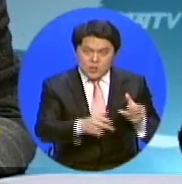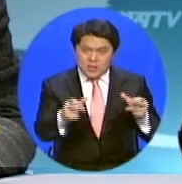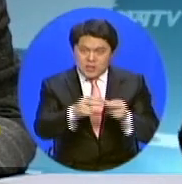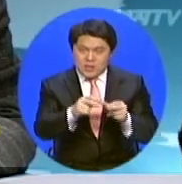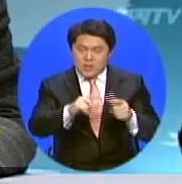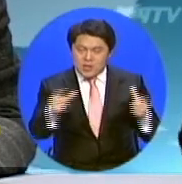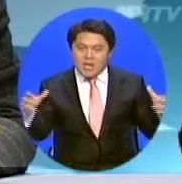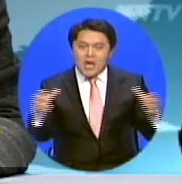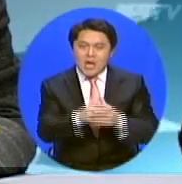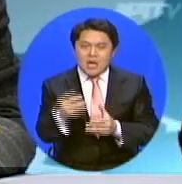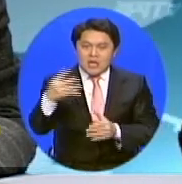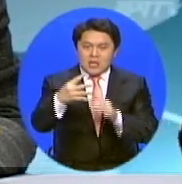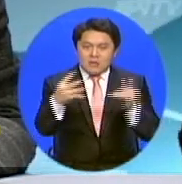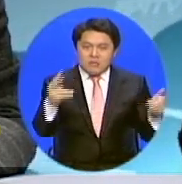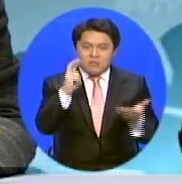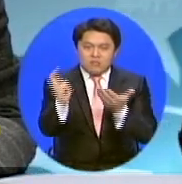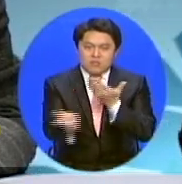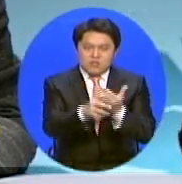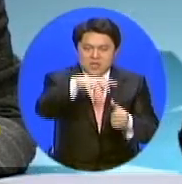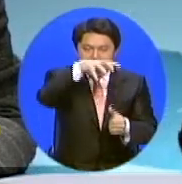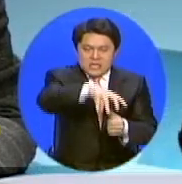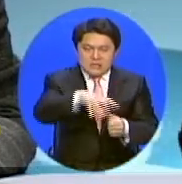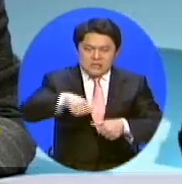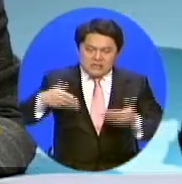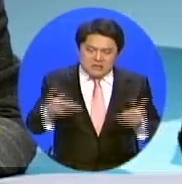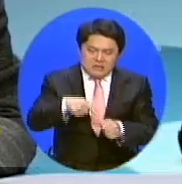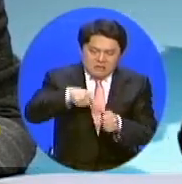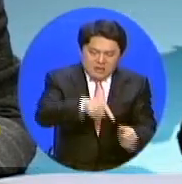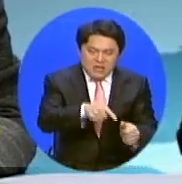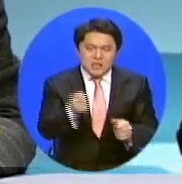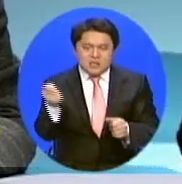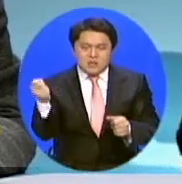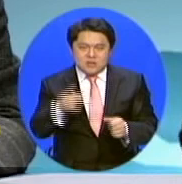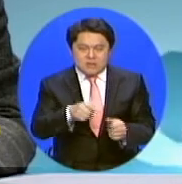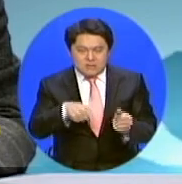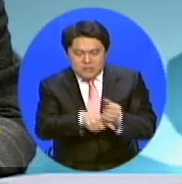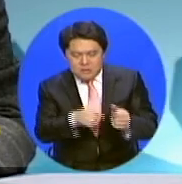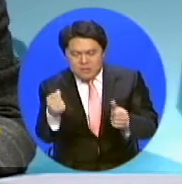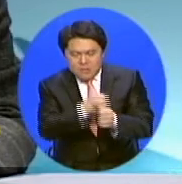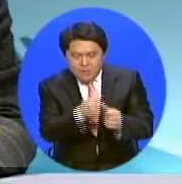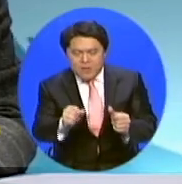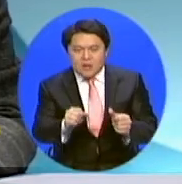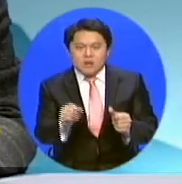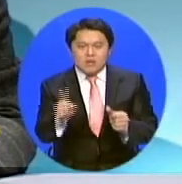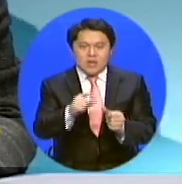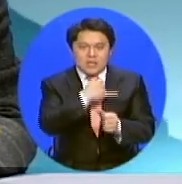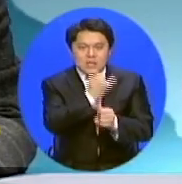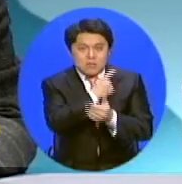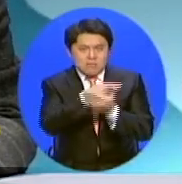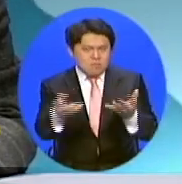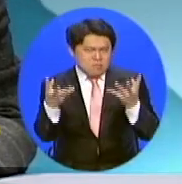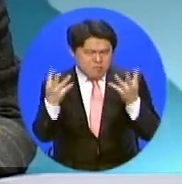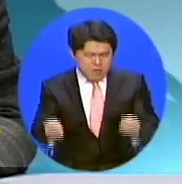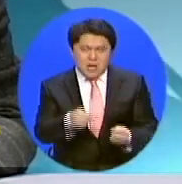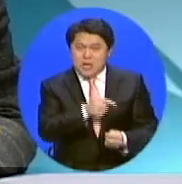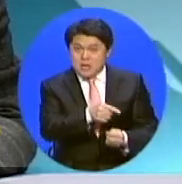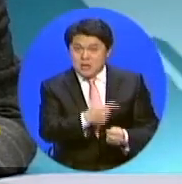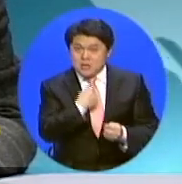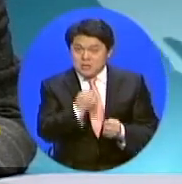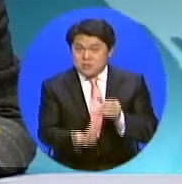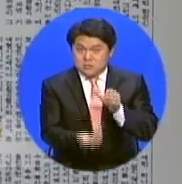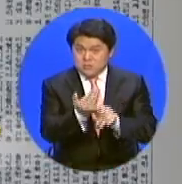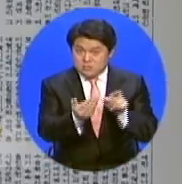한 4천여 명을 불법 감금하고 강제 노역을 시키고 또 뭐 고문이라든지 폭행 네. 뭐 이런 인권 침해를 자행했던